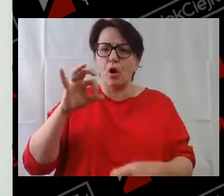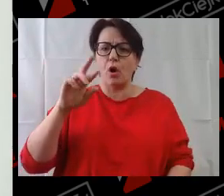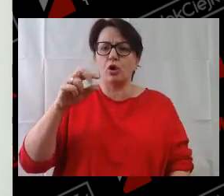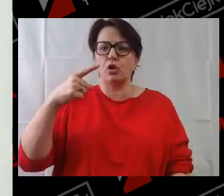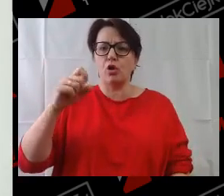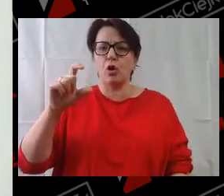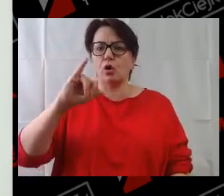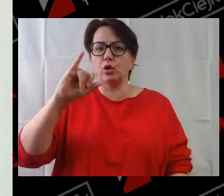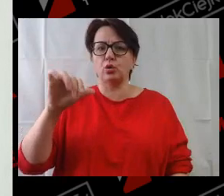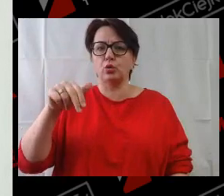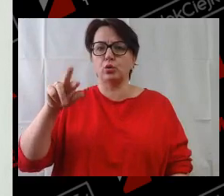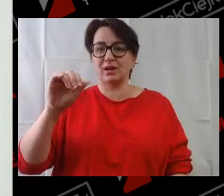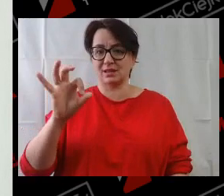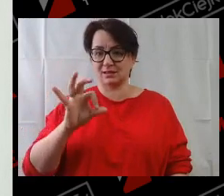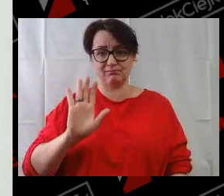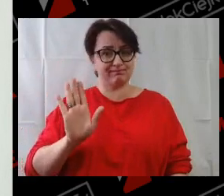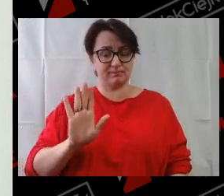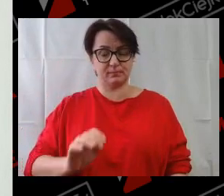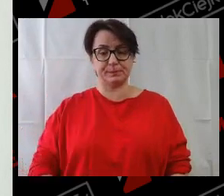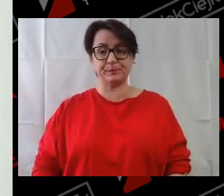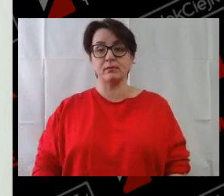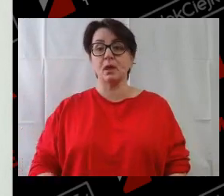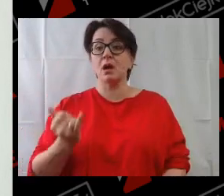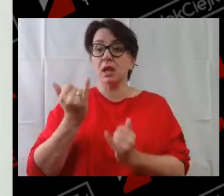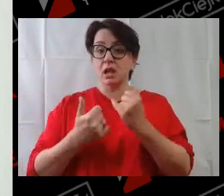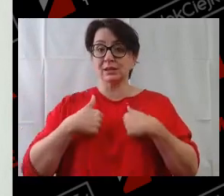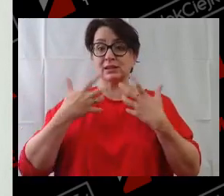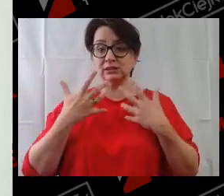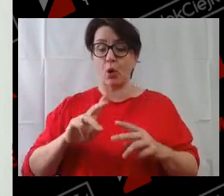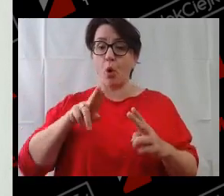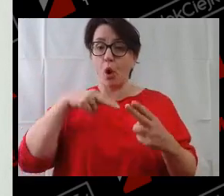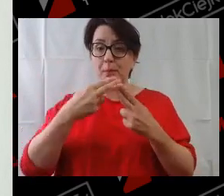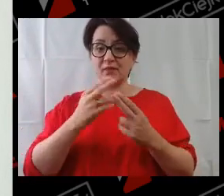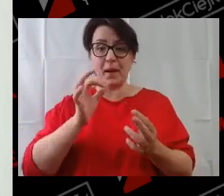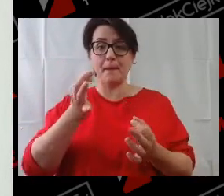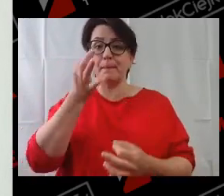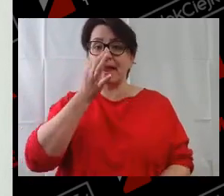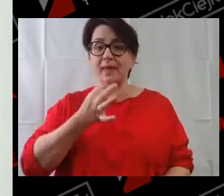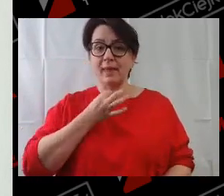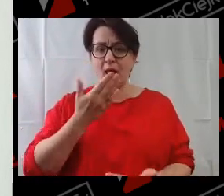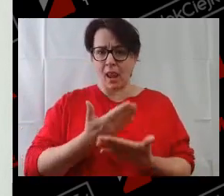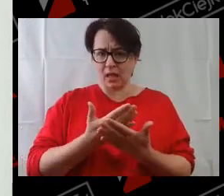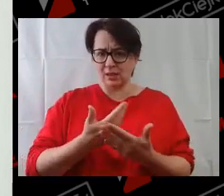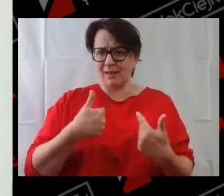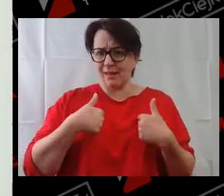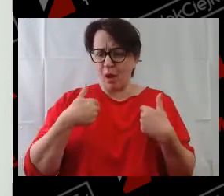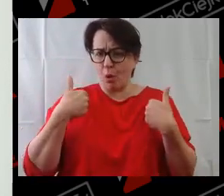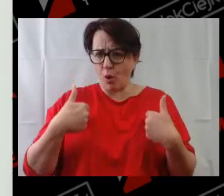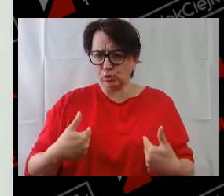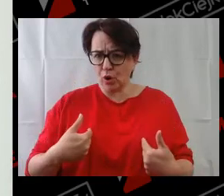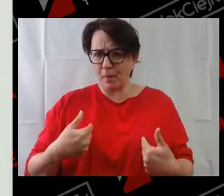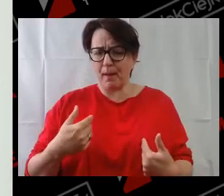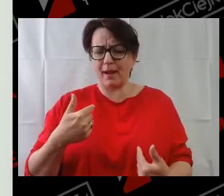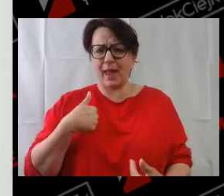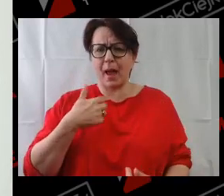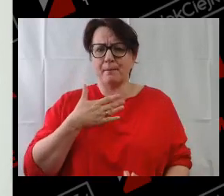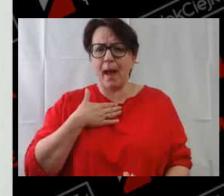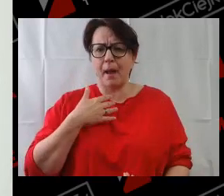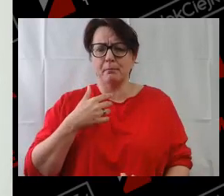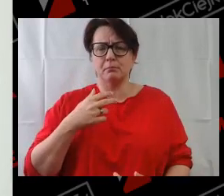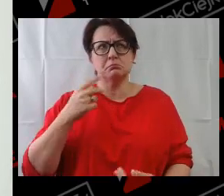odpowiedzieć na pytanie dlaczego ja osoba raczej o liberalna konserwatywnym